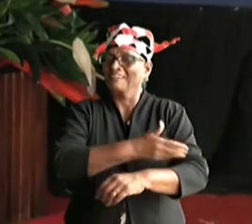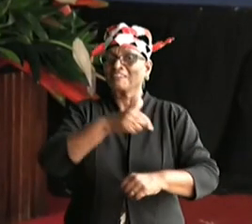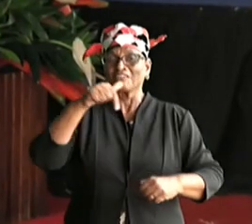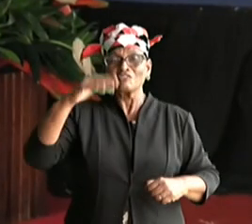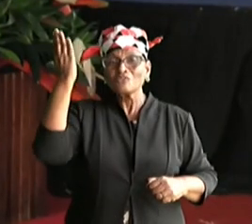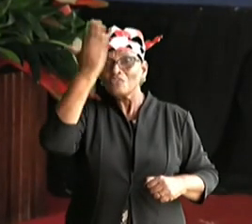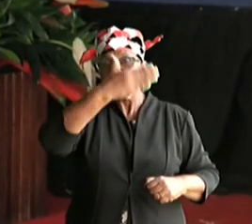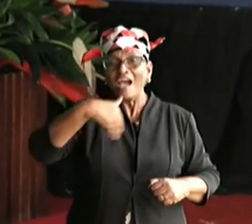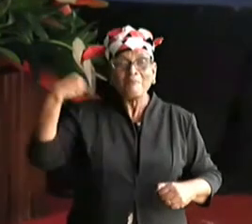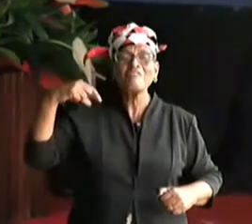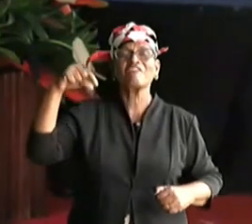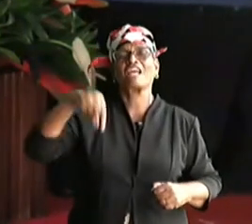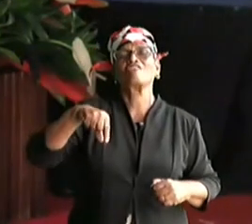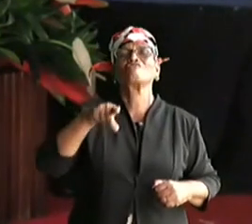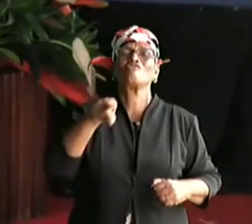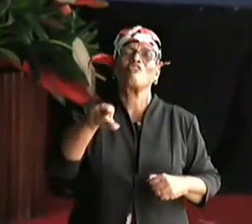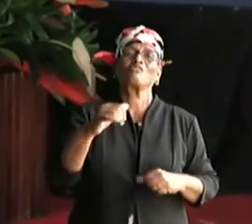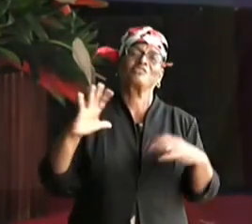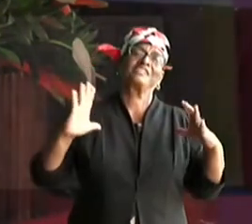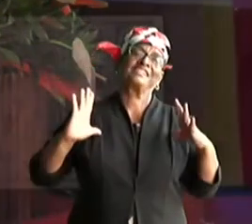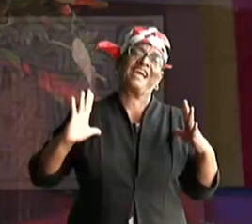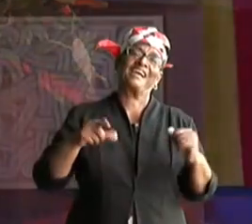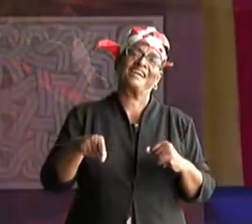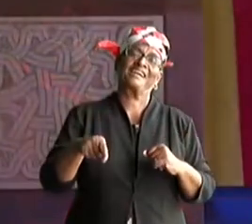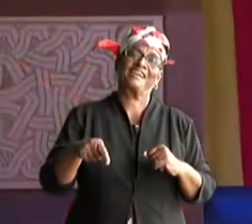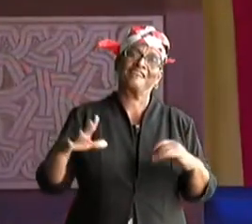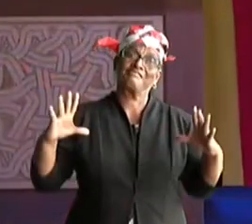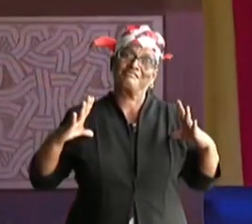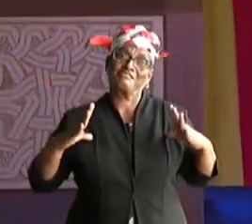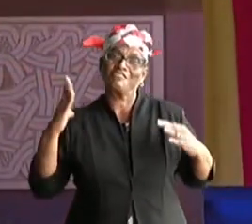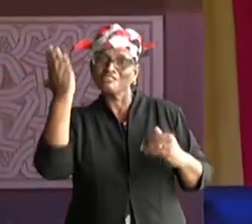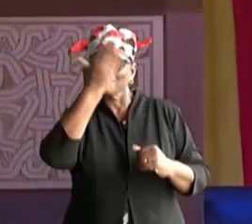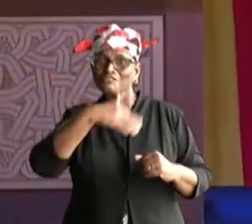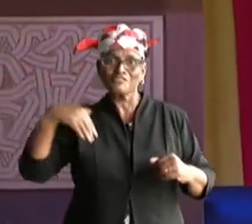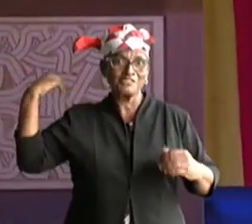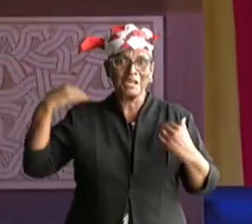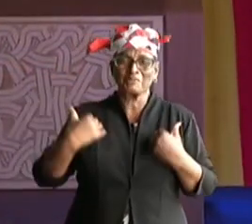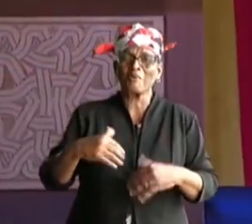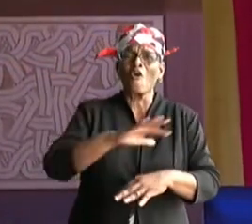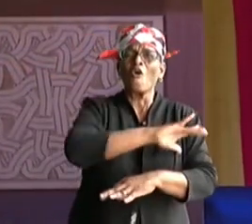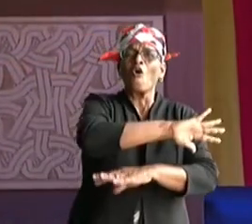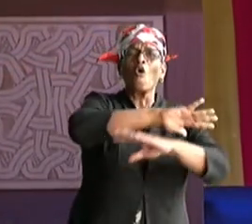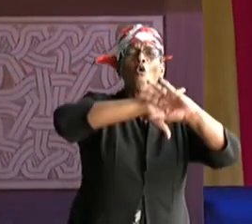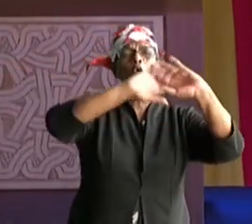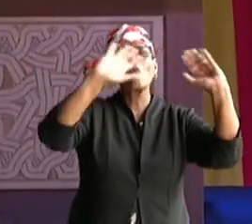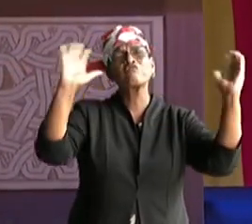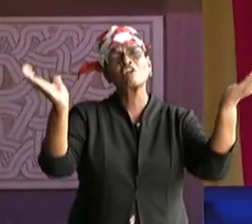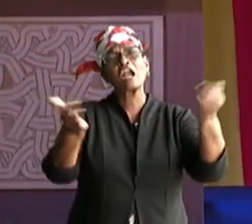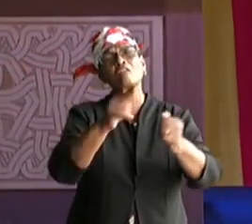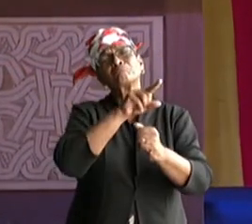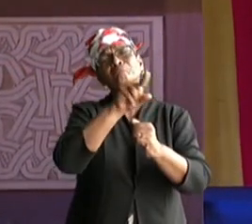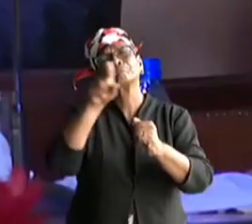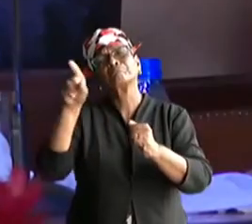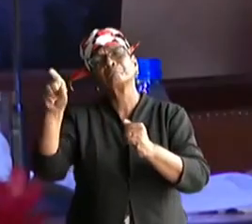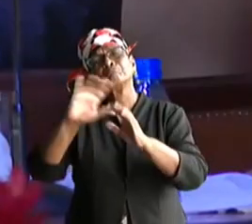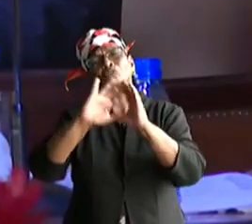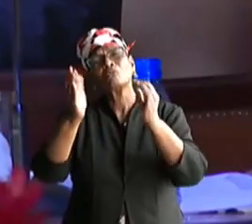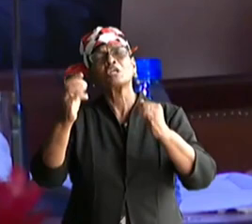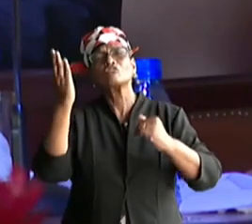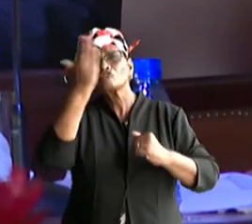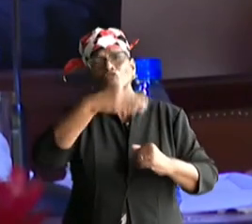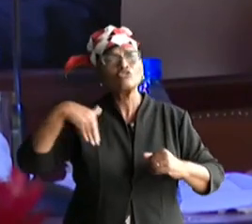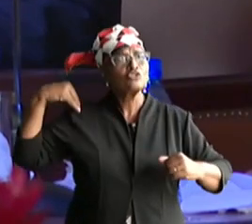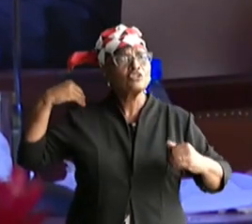nayudi. En alle trotse Surinamers vieren deze dag overal ter wereld. Ons